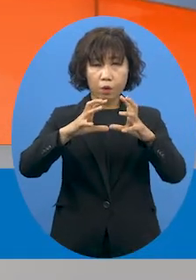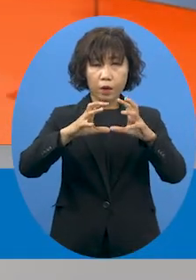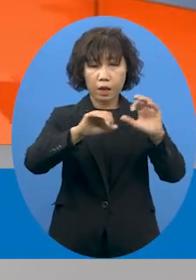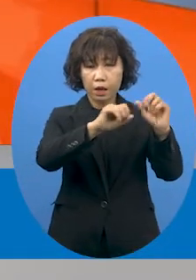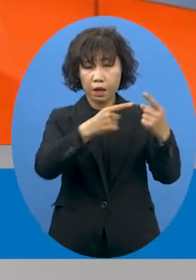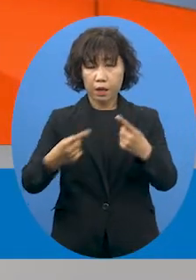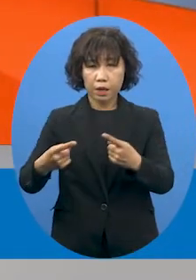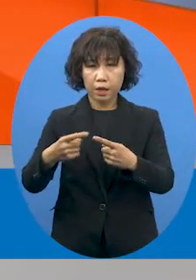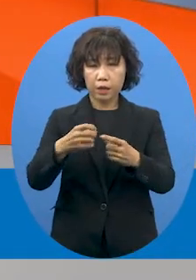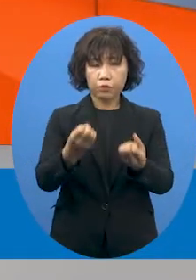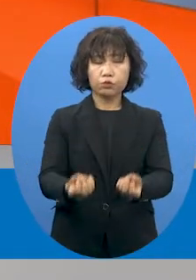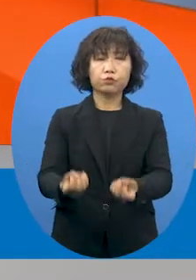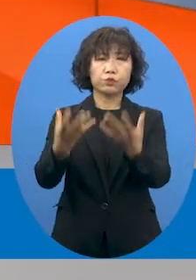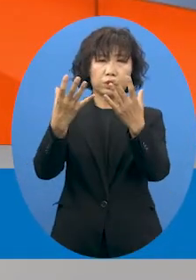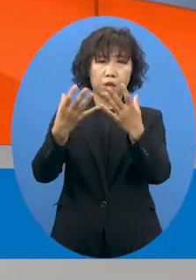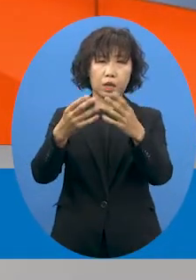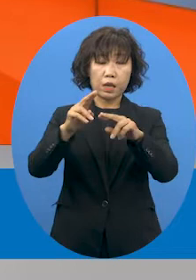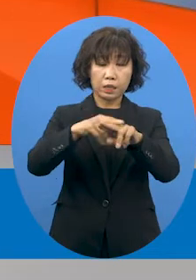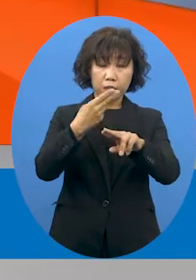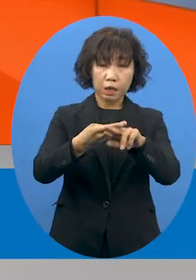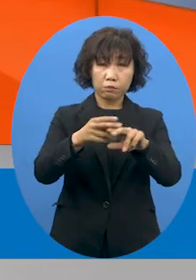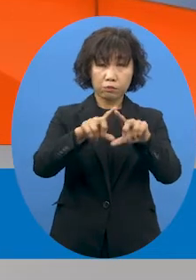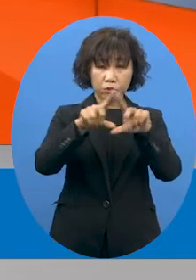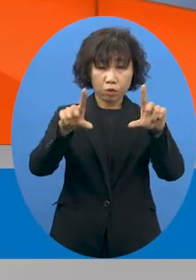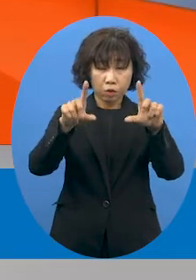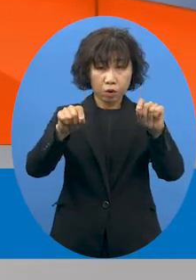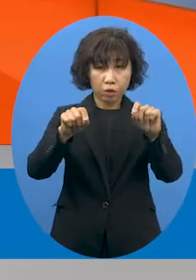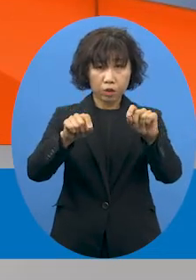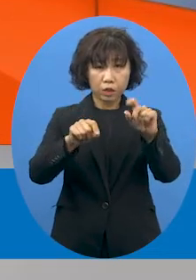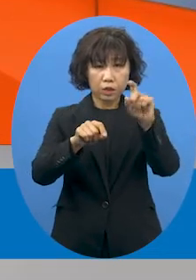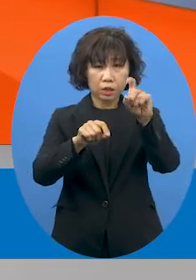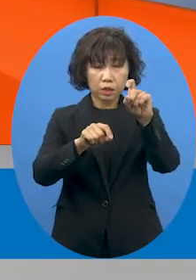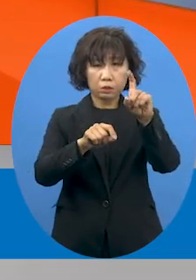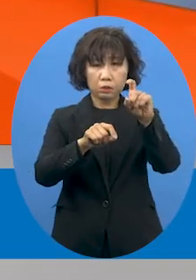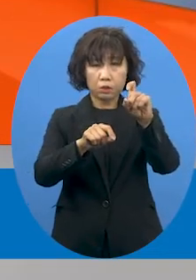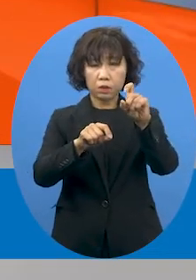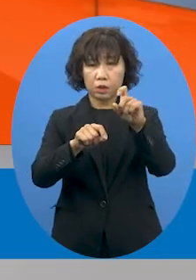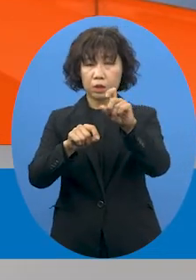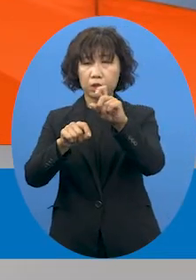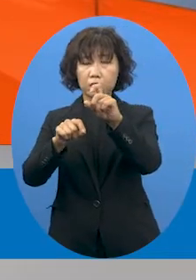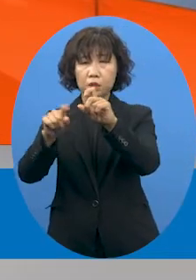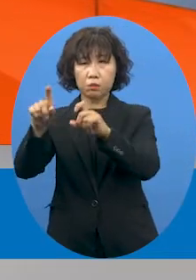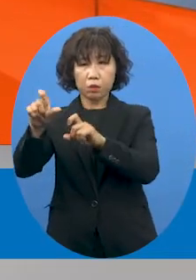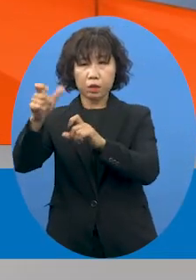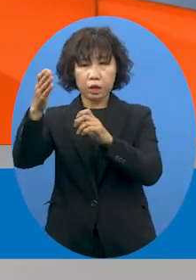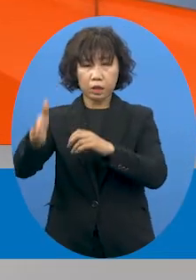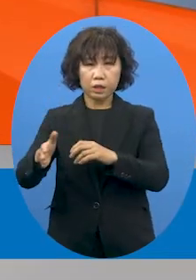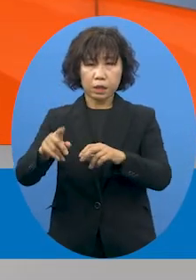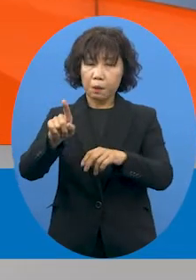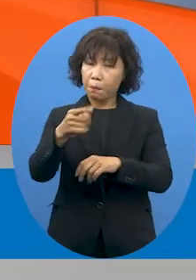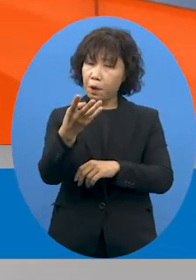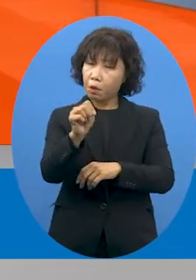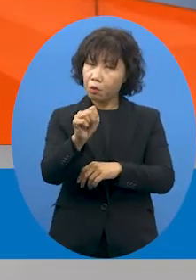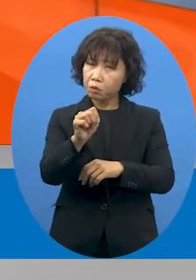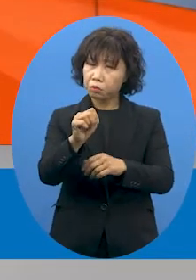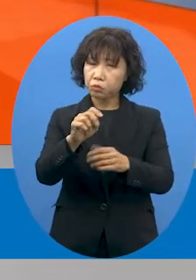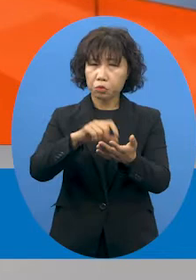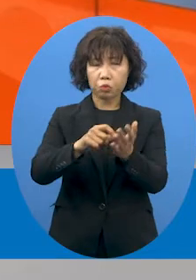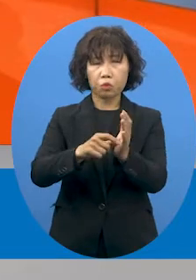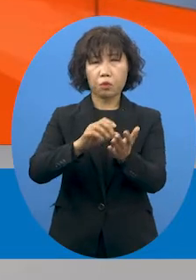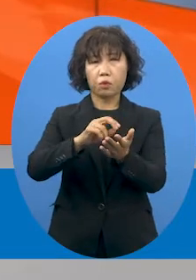l 페스타 기간에 맞춰 사랑 상품권을 11월 1일부터 15일까지 100억원 규모로 발행합니다